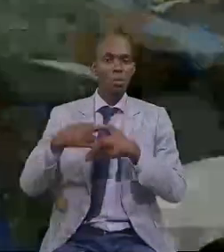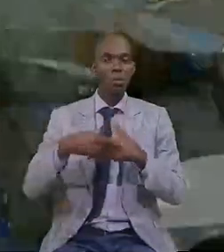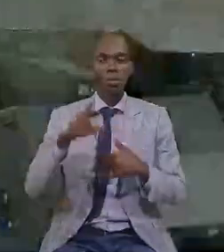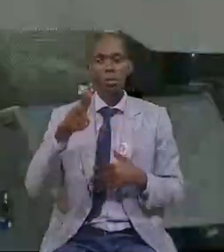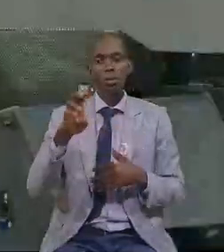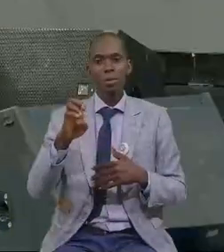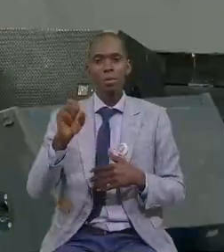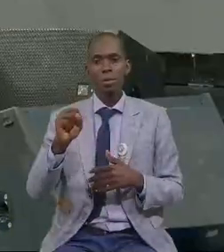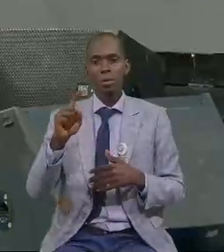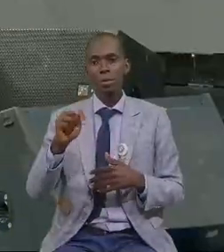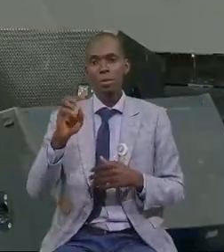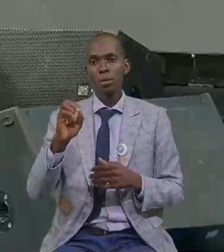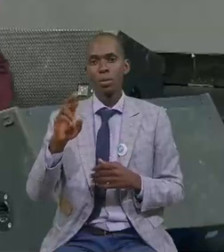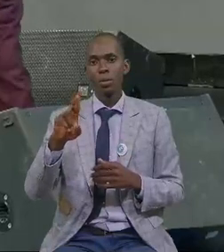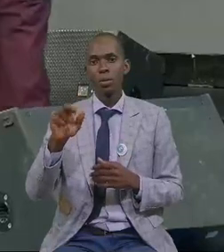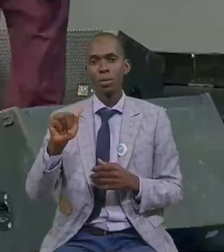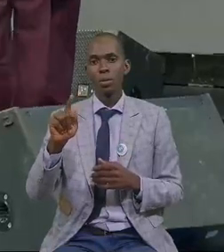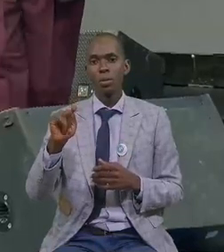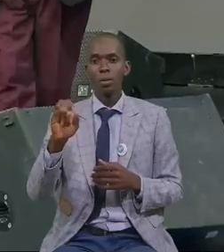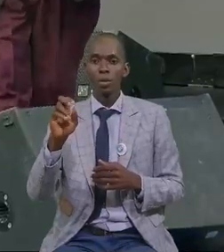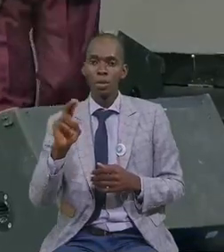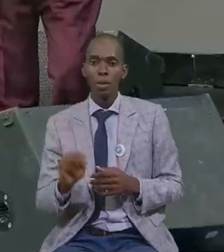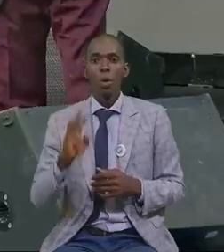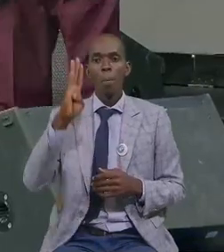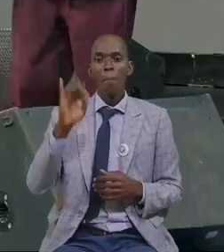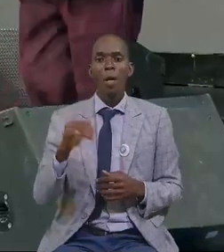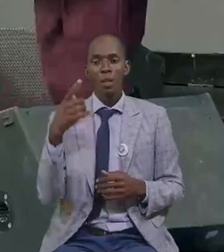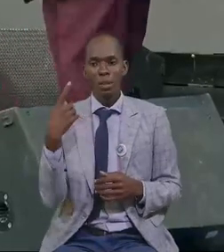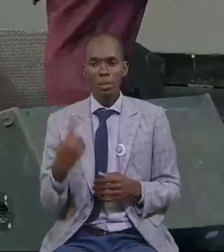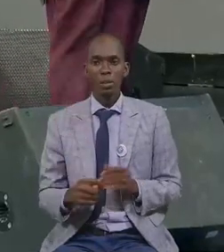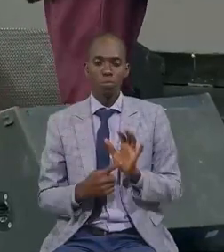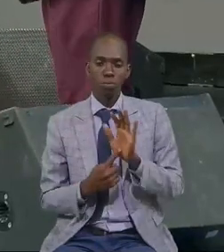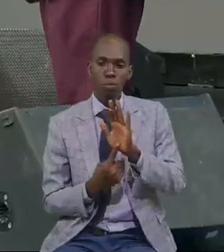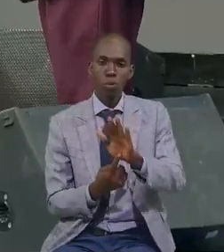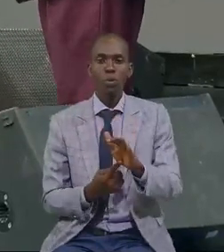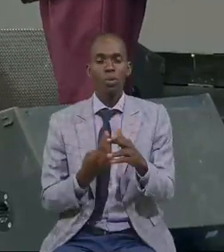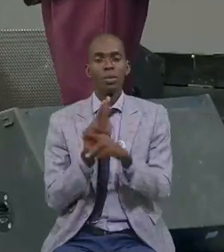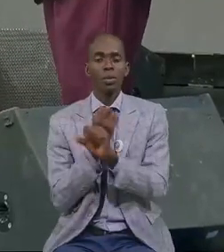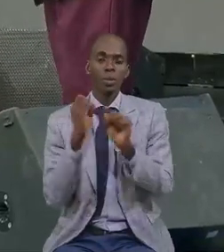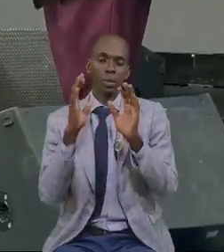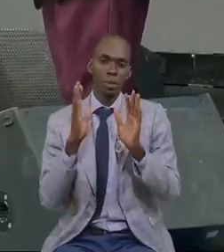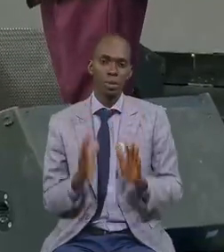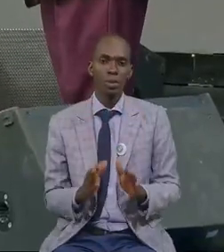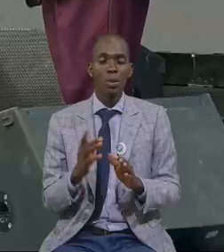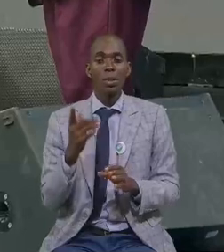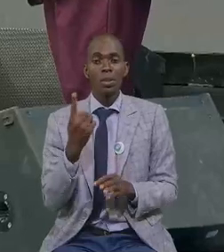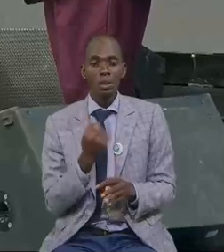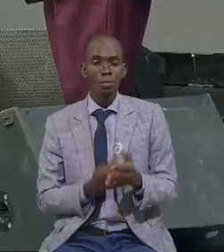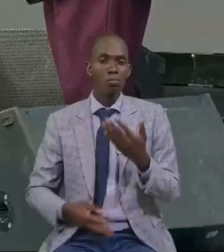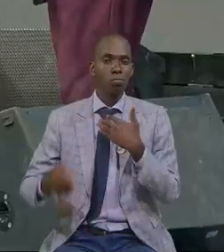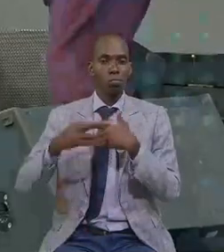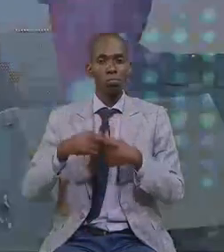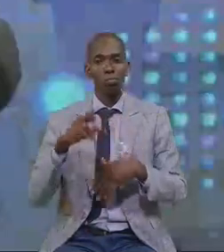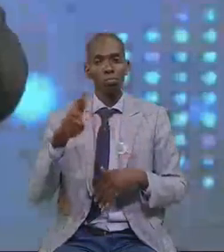restauration par le Rédempteur révélé. La restauration par le